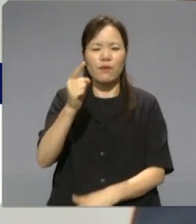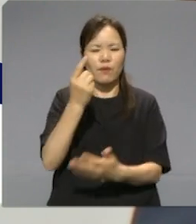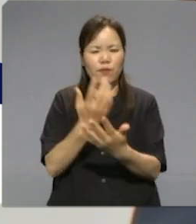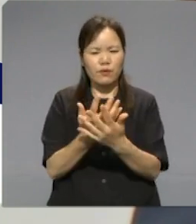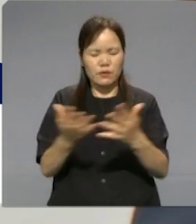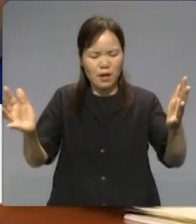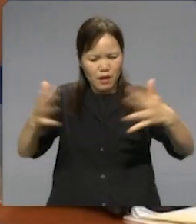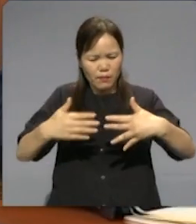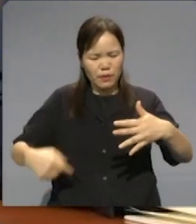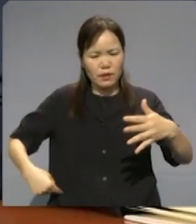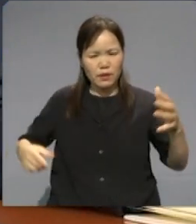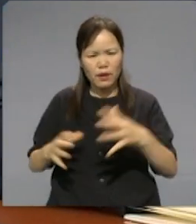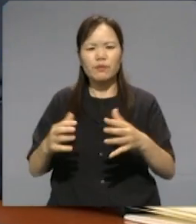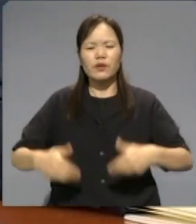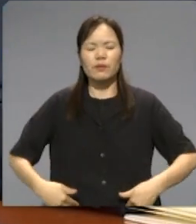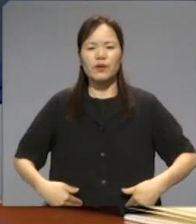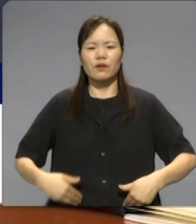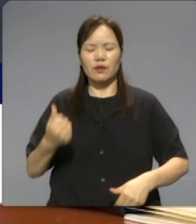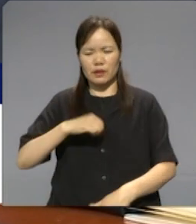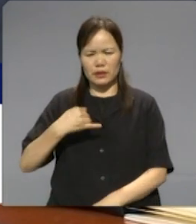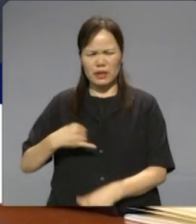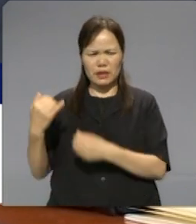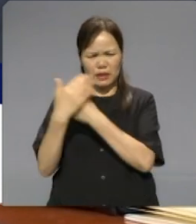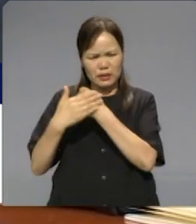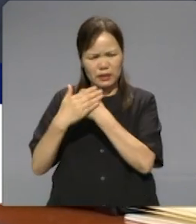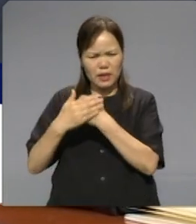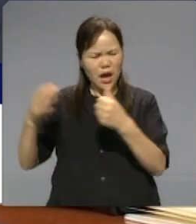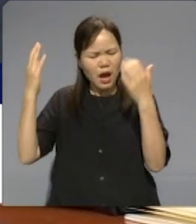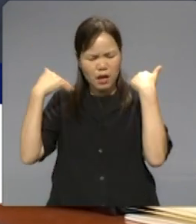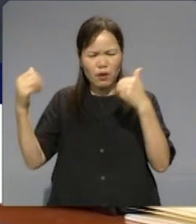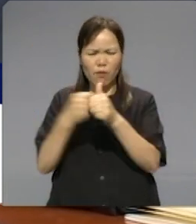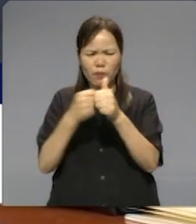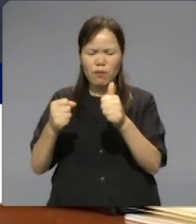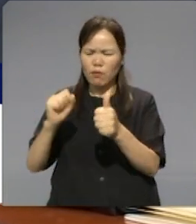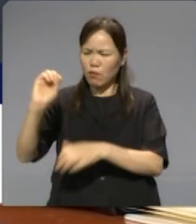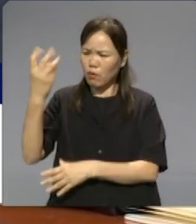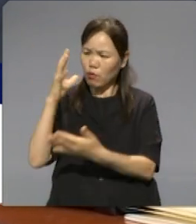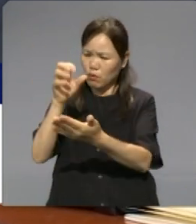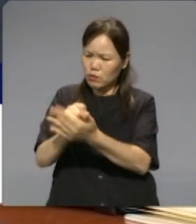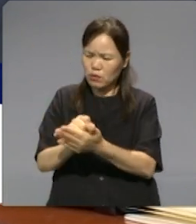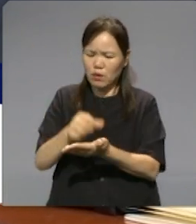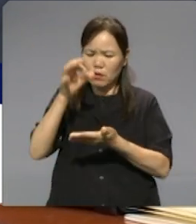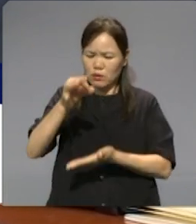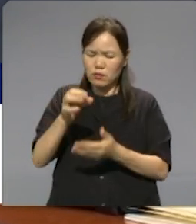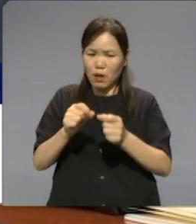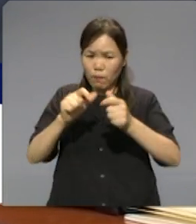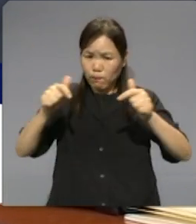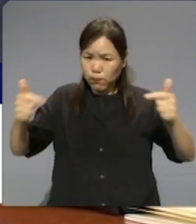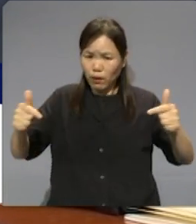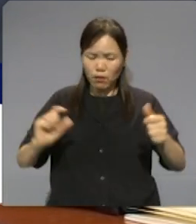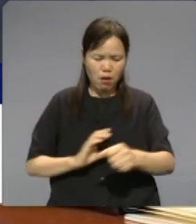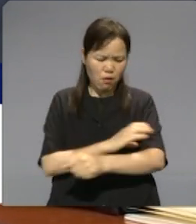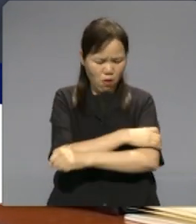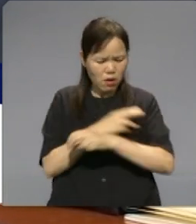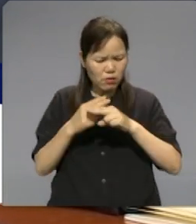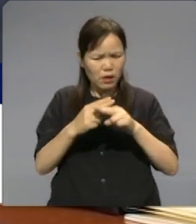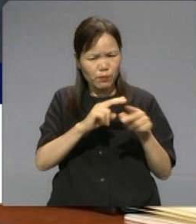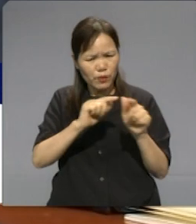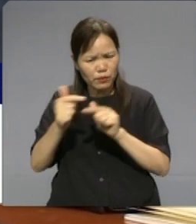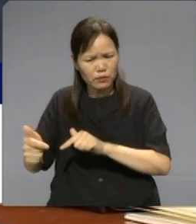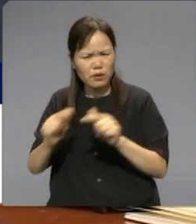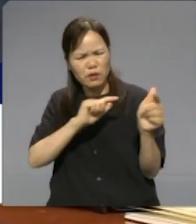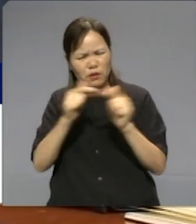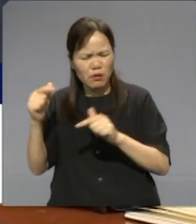협력해야 할 것입니다 자녀 특혜와 학폭 언론 장학 재산 증식 권력 남용